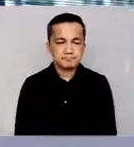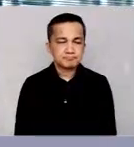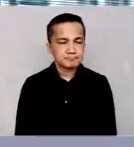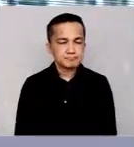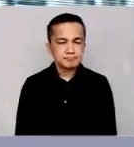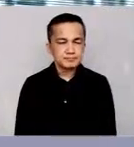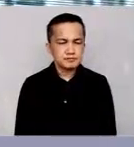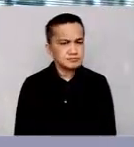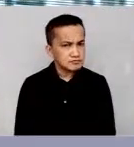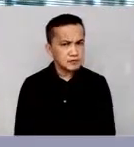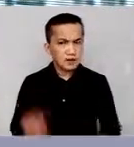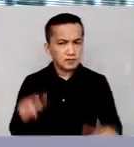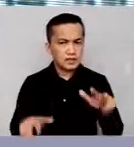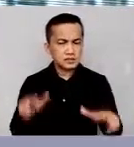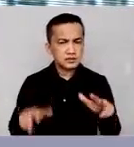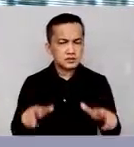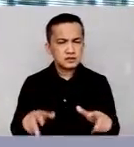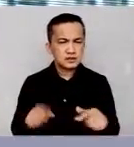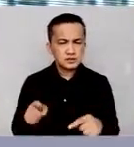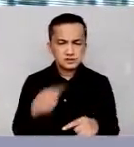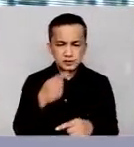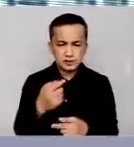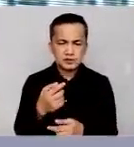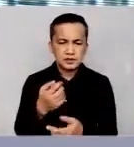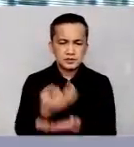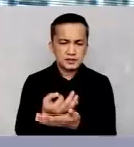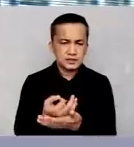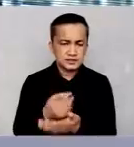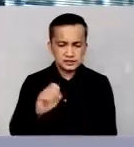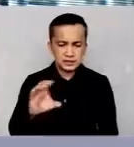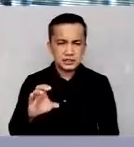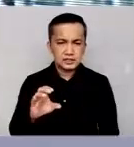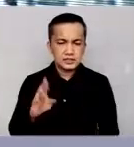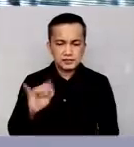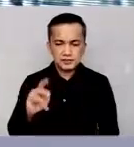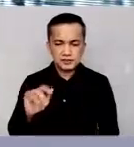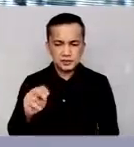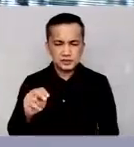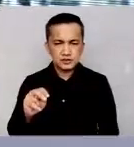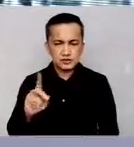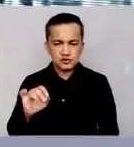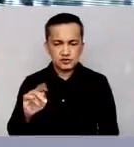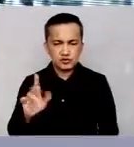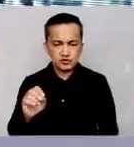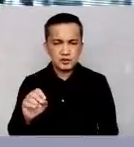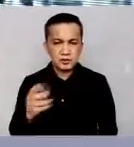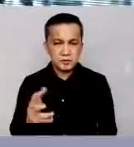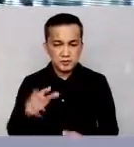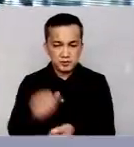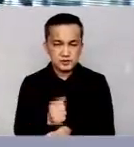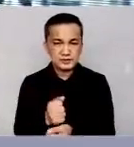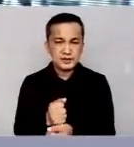Balik lang yan. Ito ang sinabi ni Finance Secretary Benjamin Diokno sa isyung baka mabangkarote ang land bank